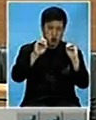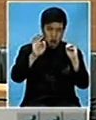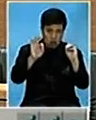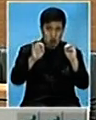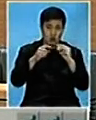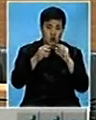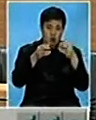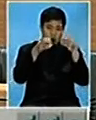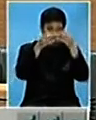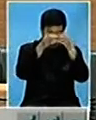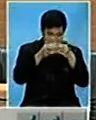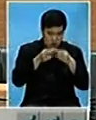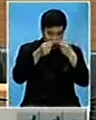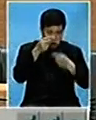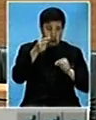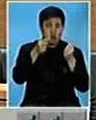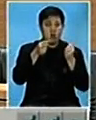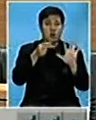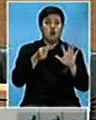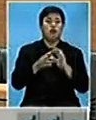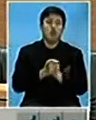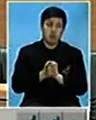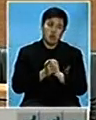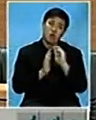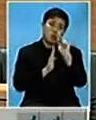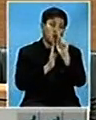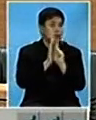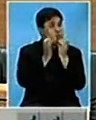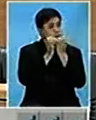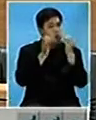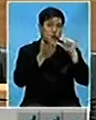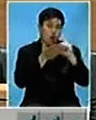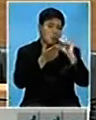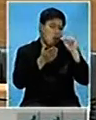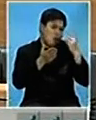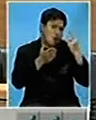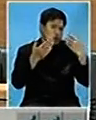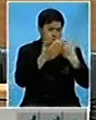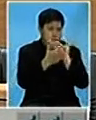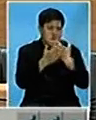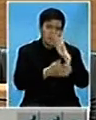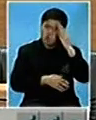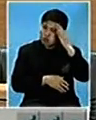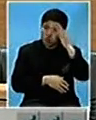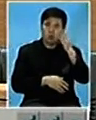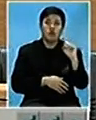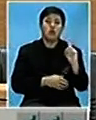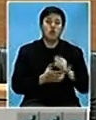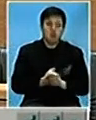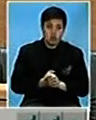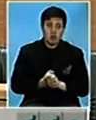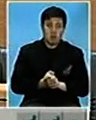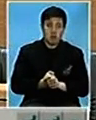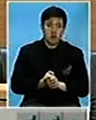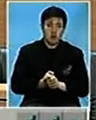ความหมายก็คือว่ากฎหมายรัฐธรรมนูญจะเป็นฉบับใดก็ตามจะแก้ใหม่ร่างใหม่ในอนาคตก็ตาม